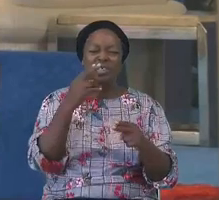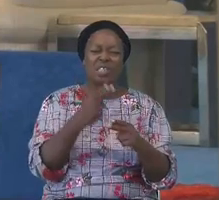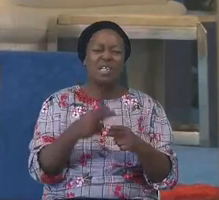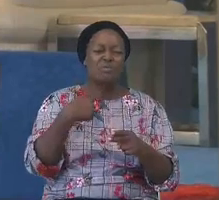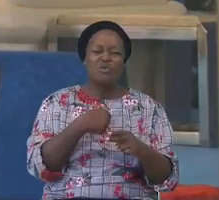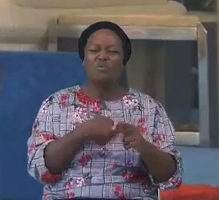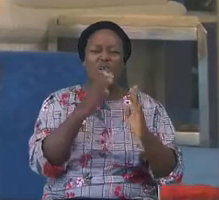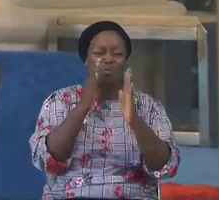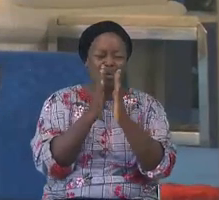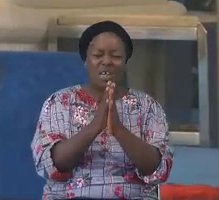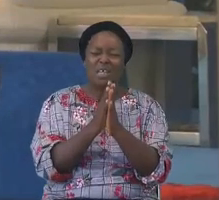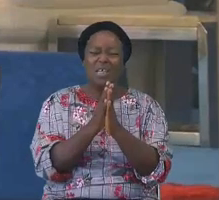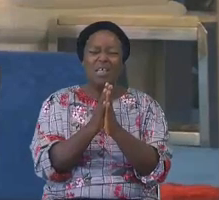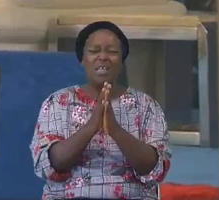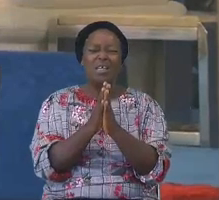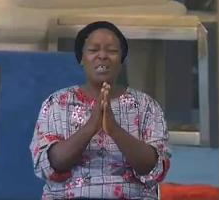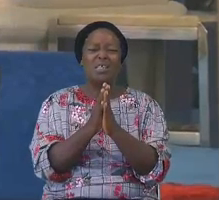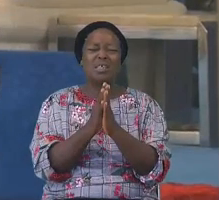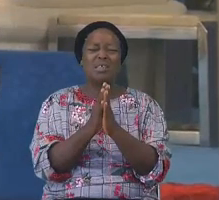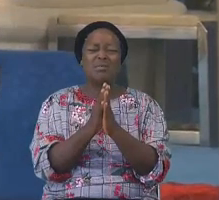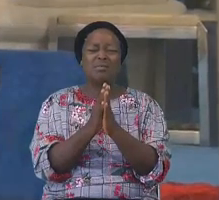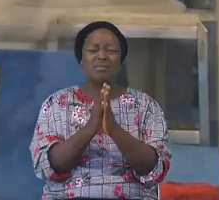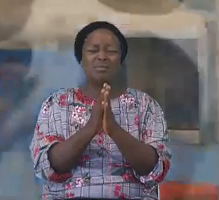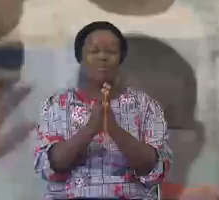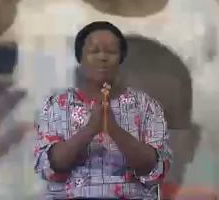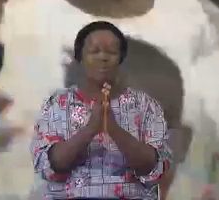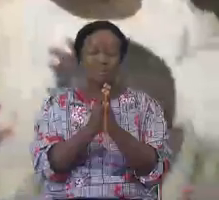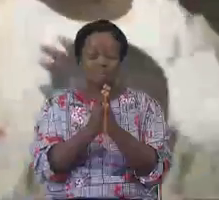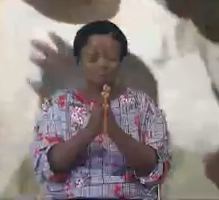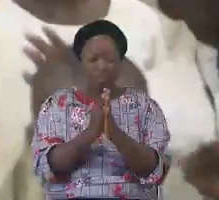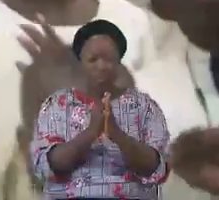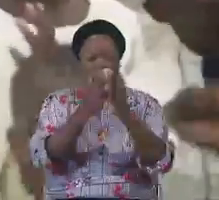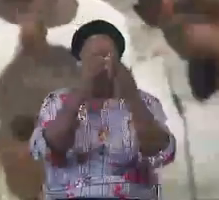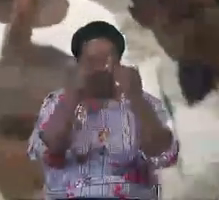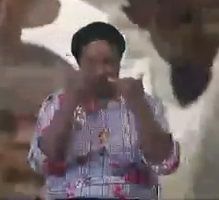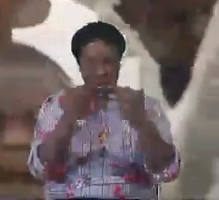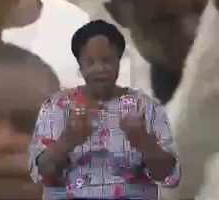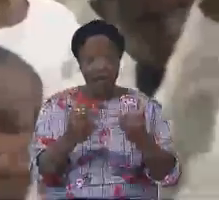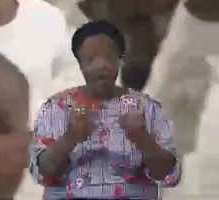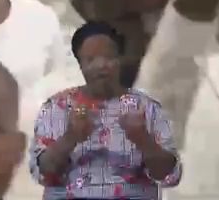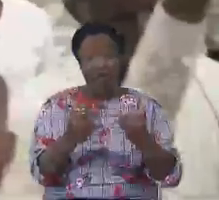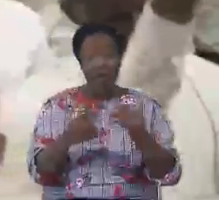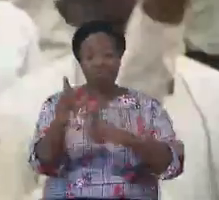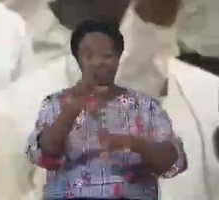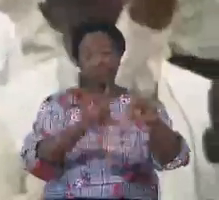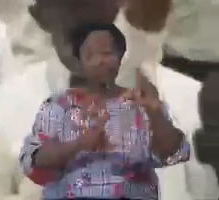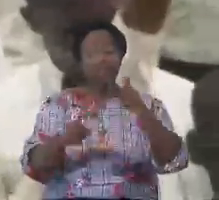Seigneur, parce que nous savons que tu l'as fait. Au nom de Jésus, nous prions.